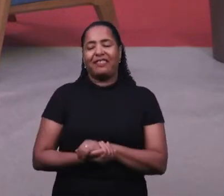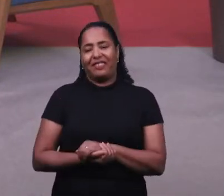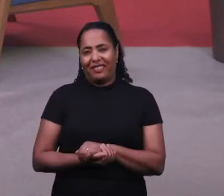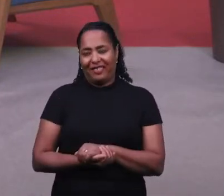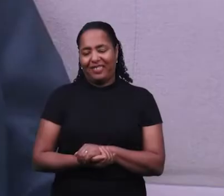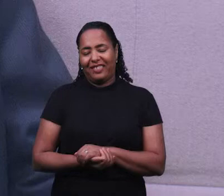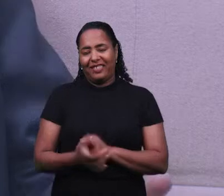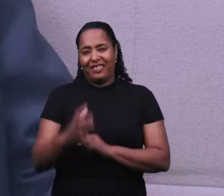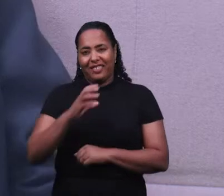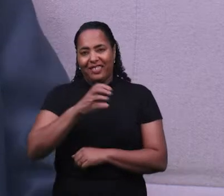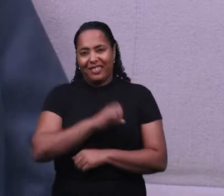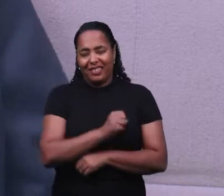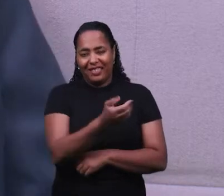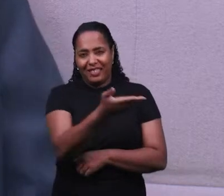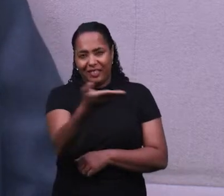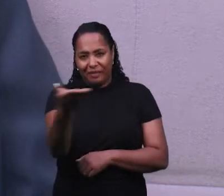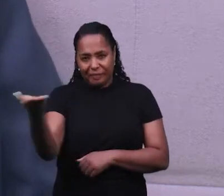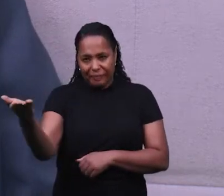Mes bien-aimés,